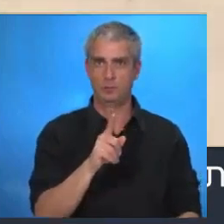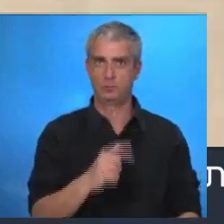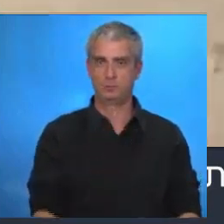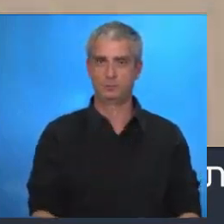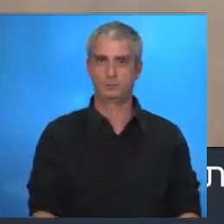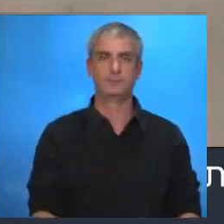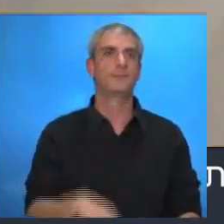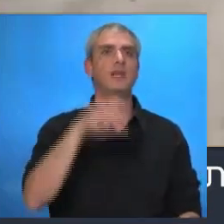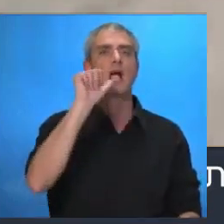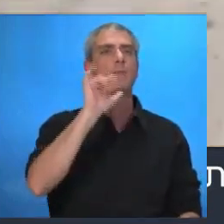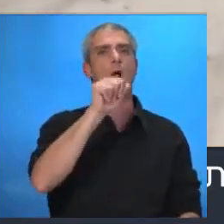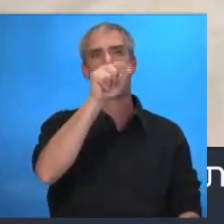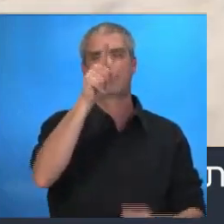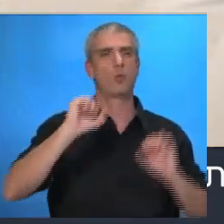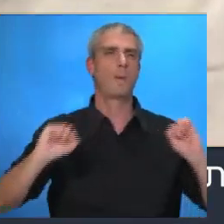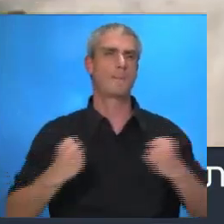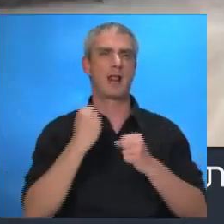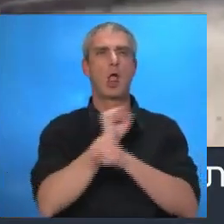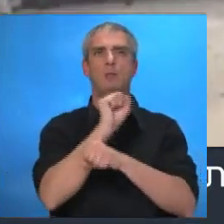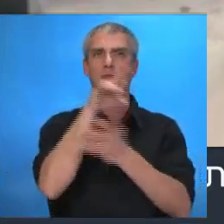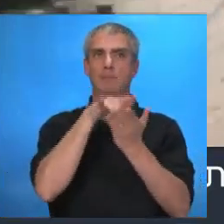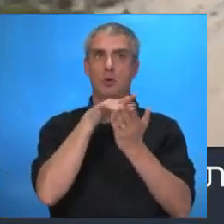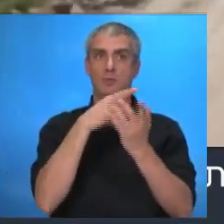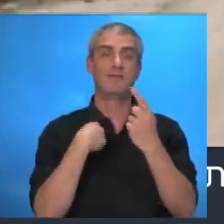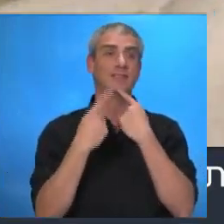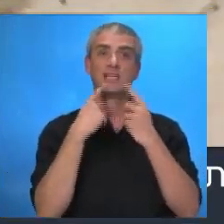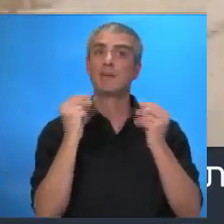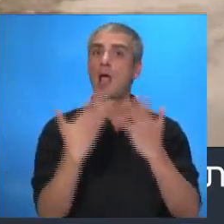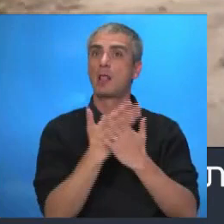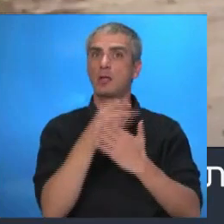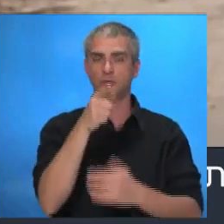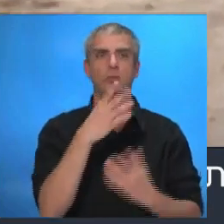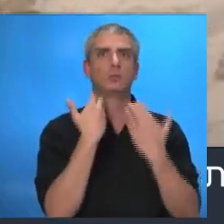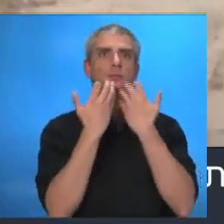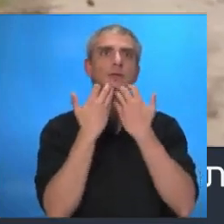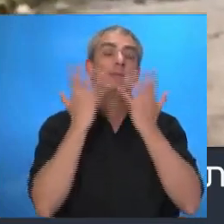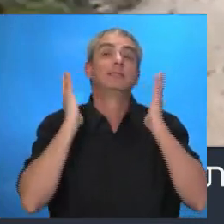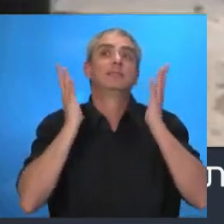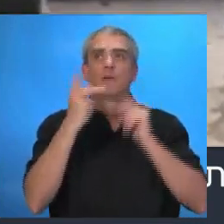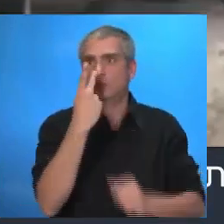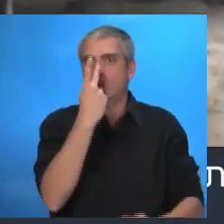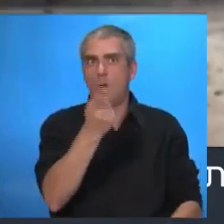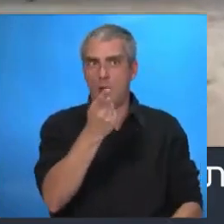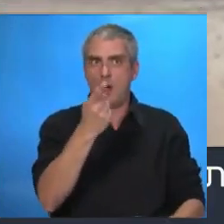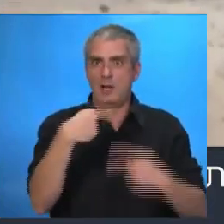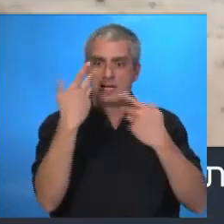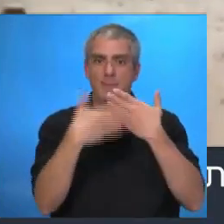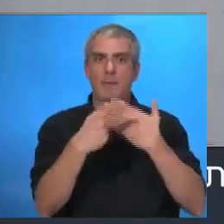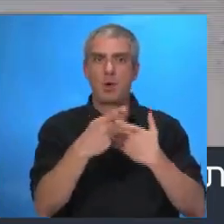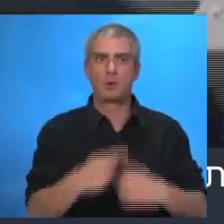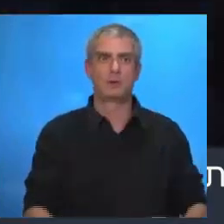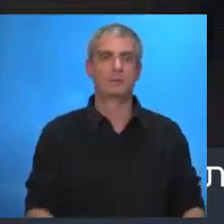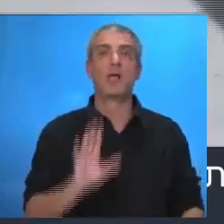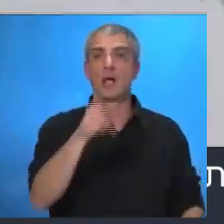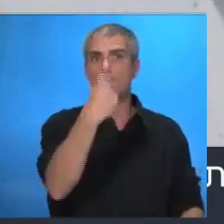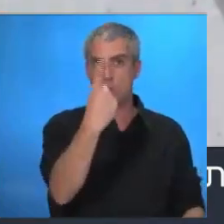אבו אחמד הוא פעיל אופוזיציה מקומי, ובשיחה עם חדשות כאן הוא מספר על הזוועות שראו עיניו בימים האחרונים. גם הוא,